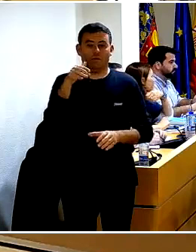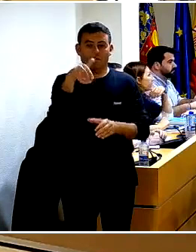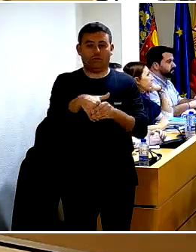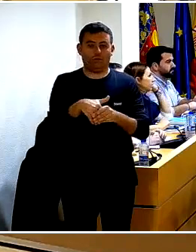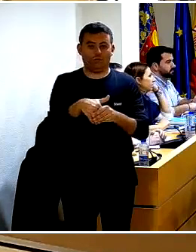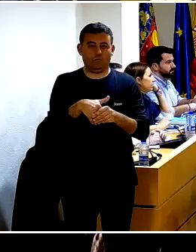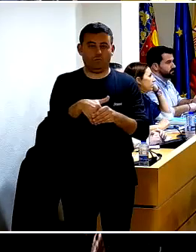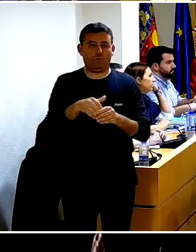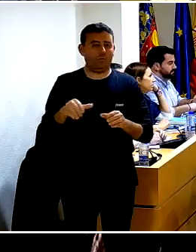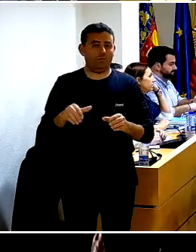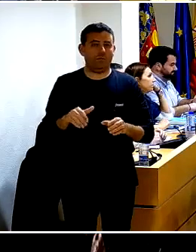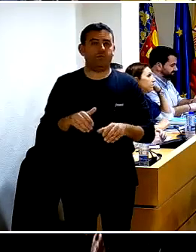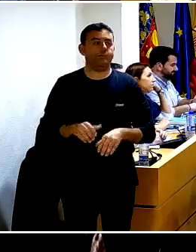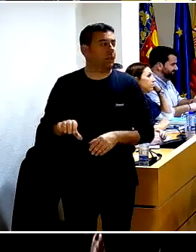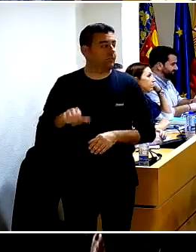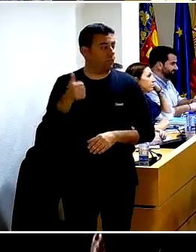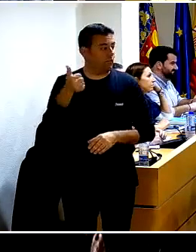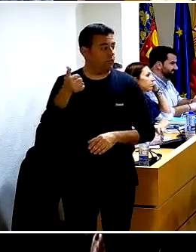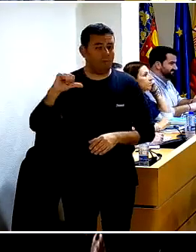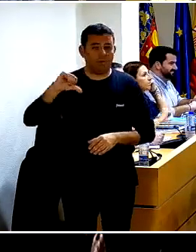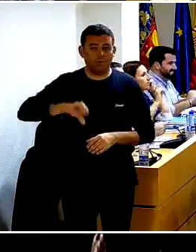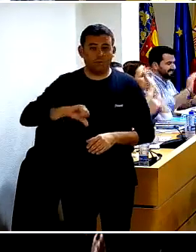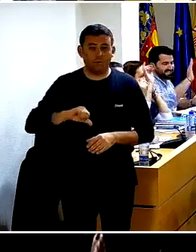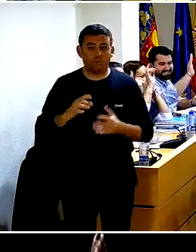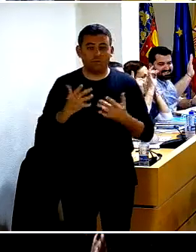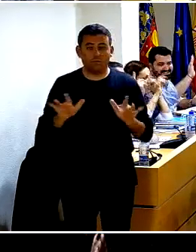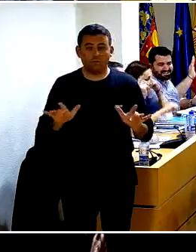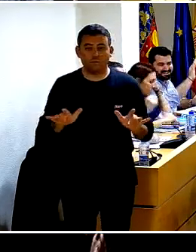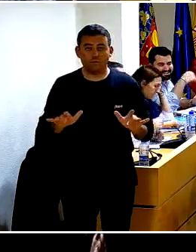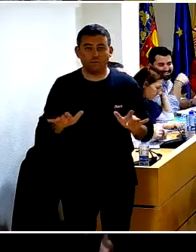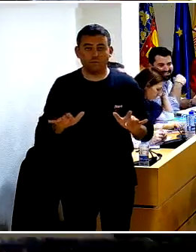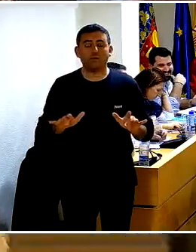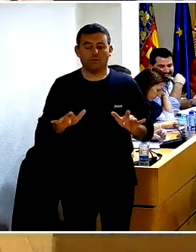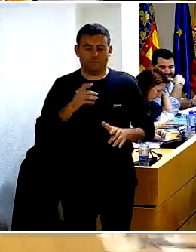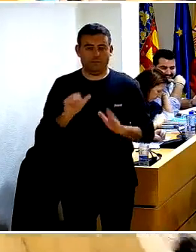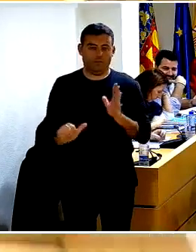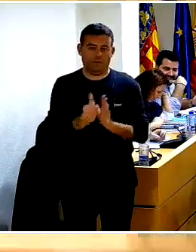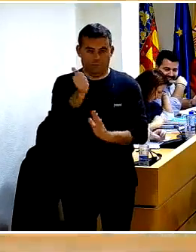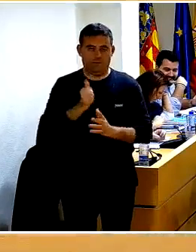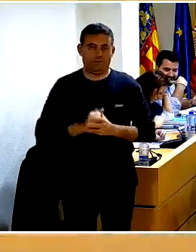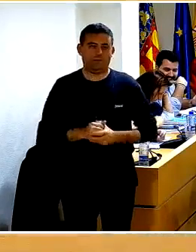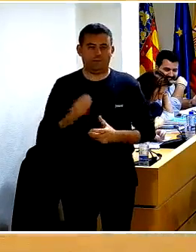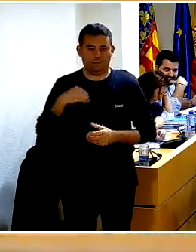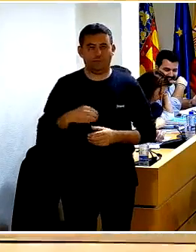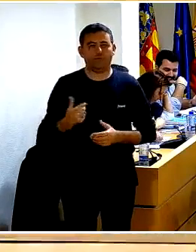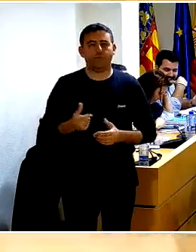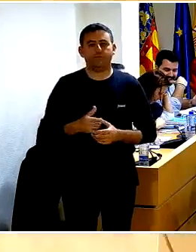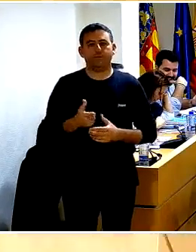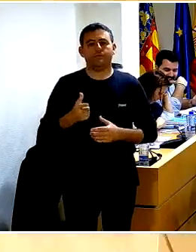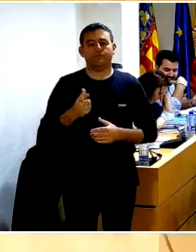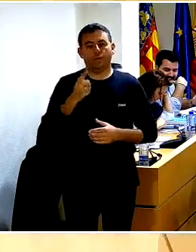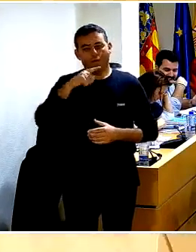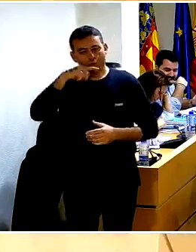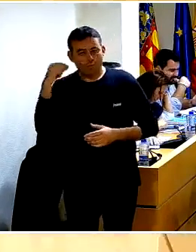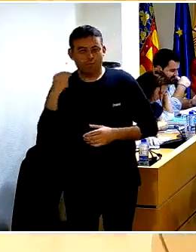proposta, vots en contra, abstencions. Vale, pues queda aprovada amb els vots de Compromís, Partit Socialista i